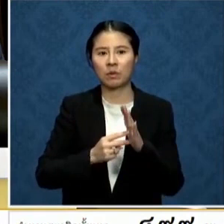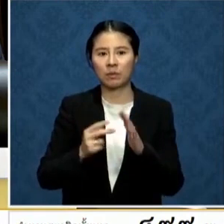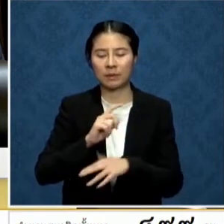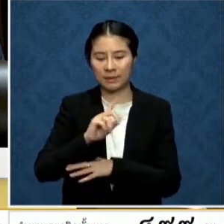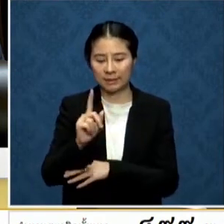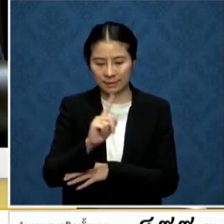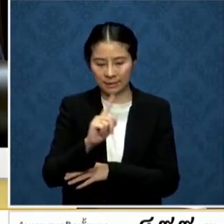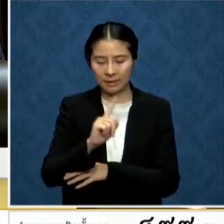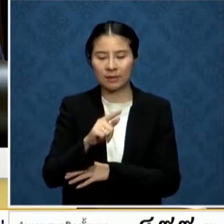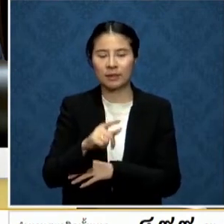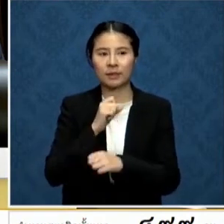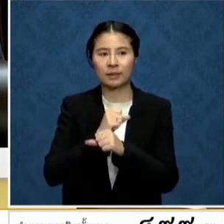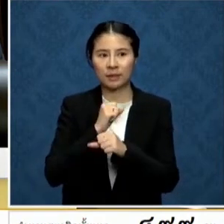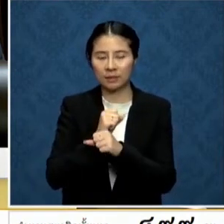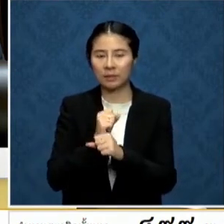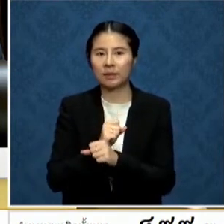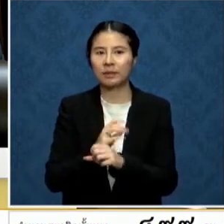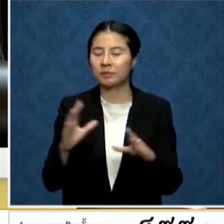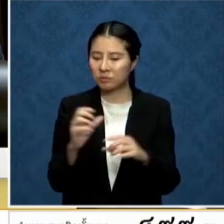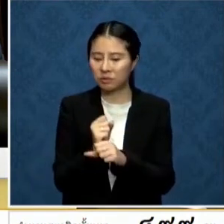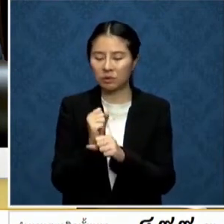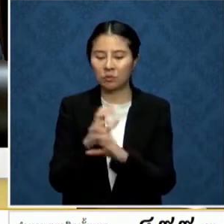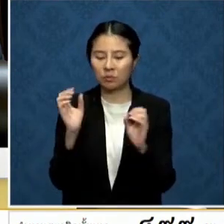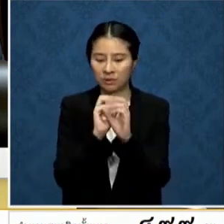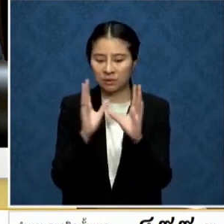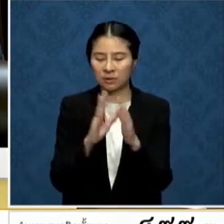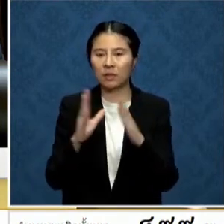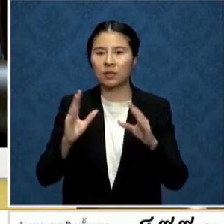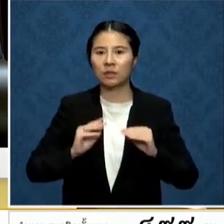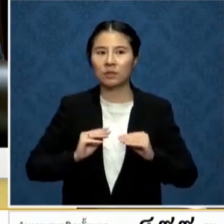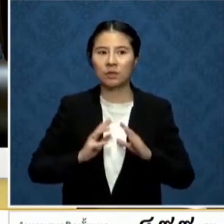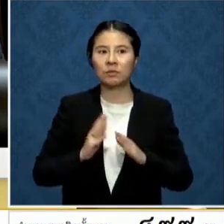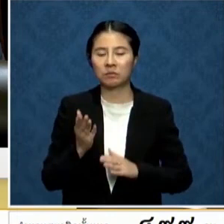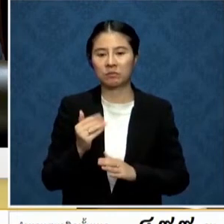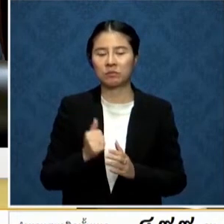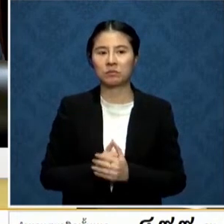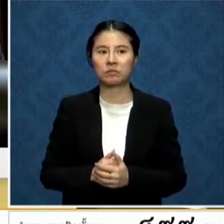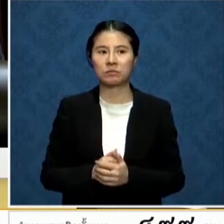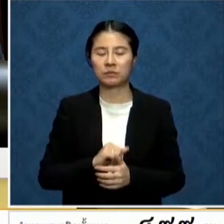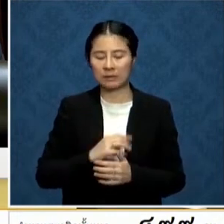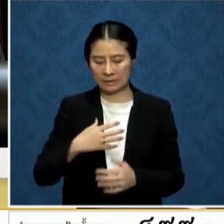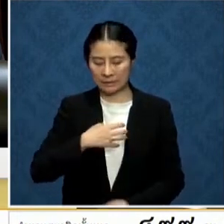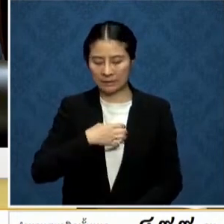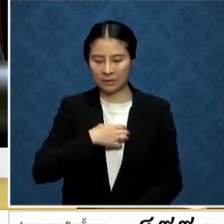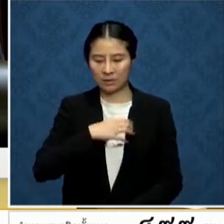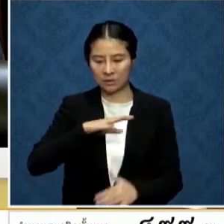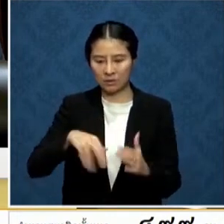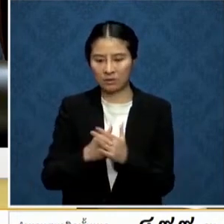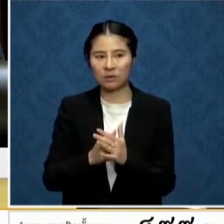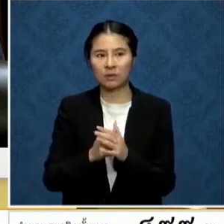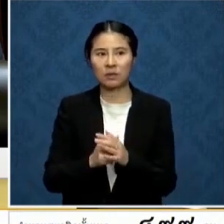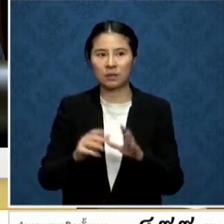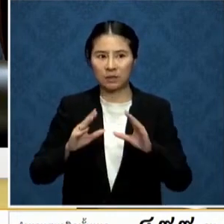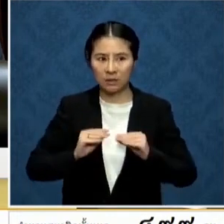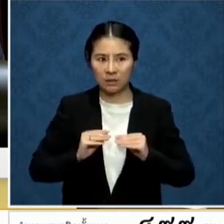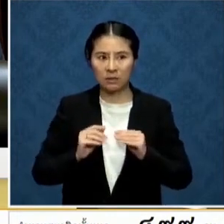อ่อนที่เราจะต้องทำให้มันกระชับฉับไวขึ้นตรงนี้ผมเห็นด้วยกับท่านปณิตวศิลป์และอยากจะให้ท่านสมาชิกสภาทุกท่านได้โปรดรับ